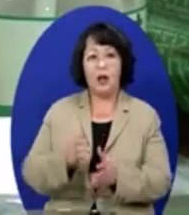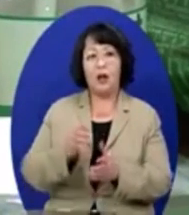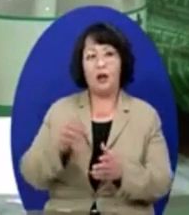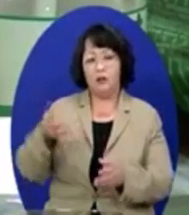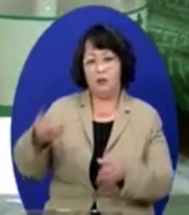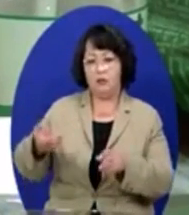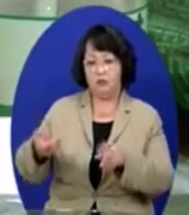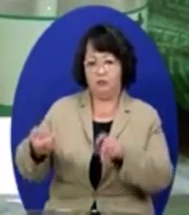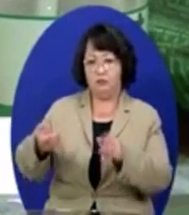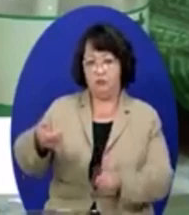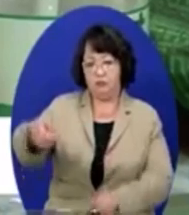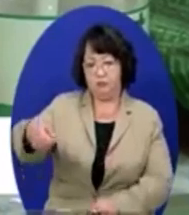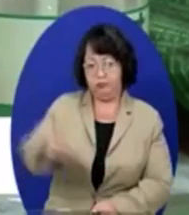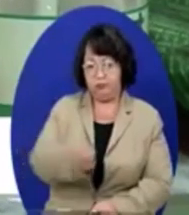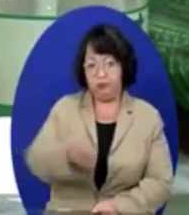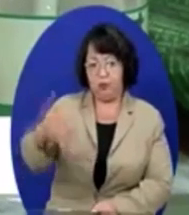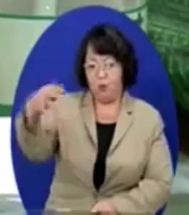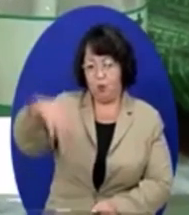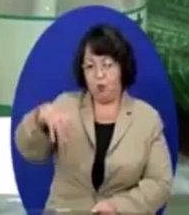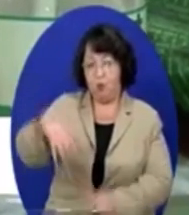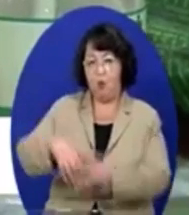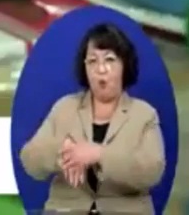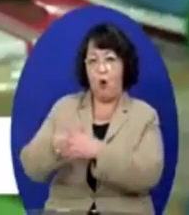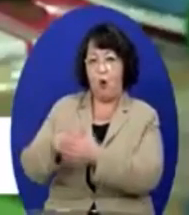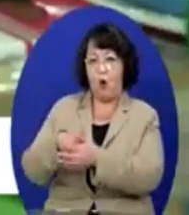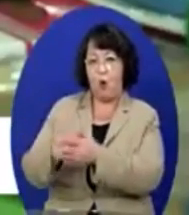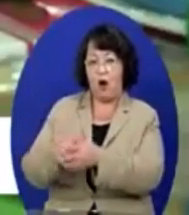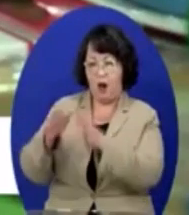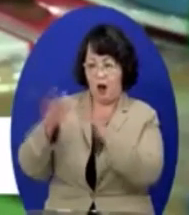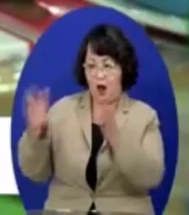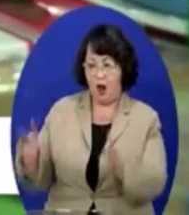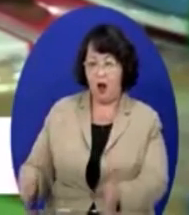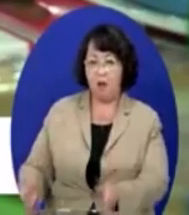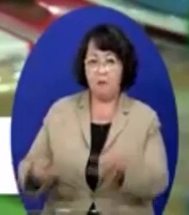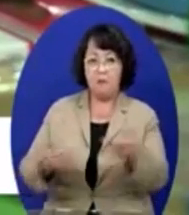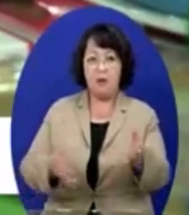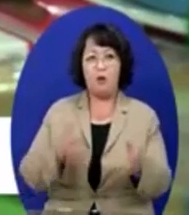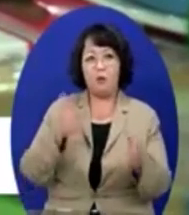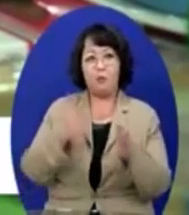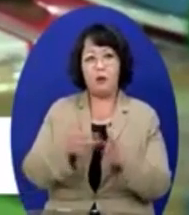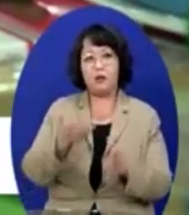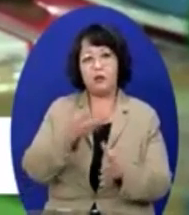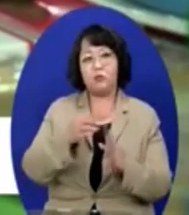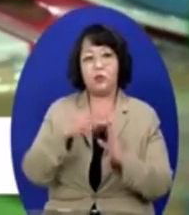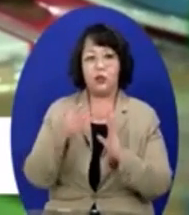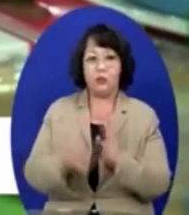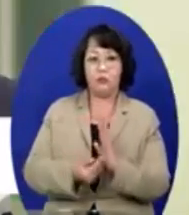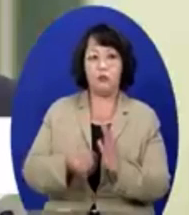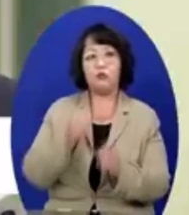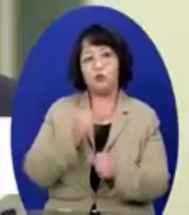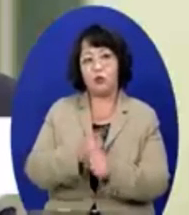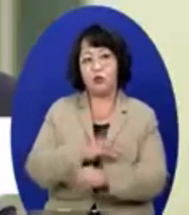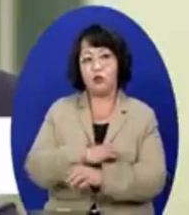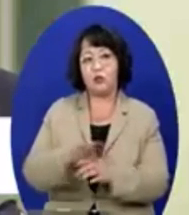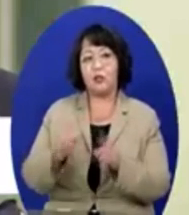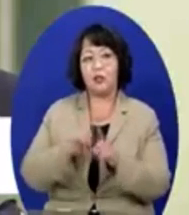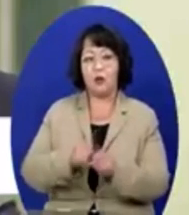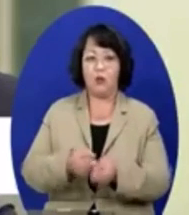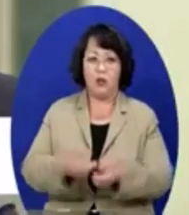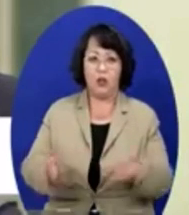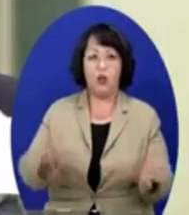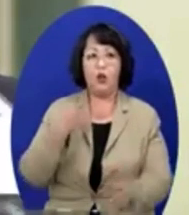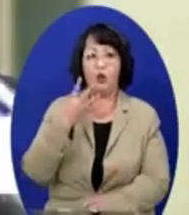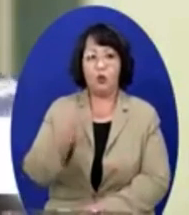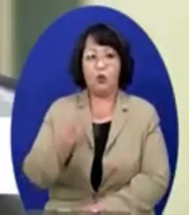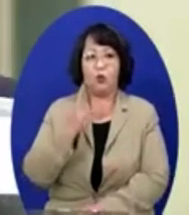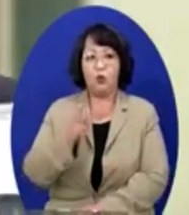угаалтаар тарааж өгч байгаа. Манай гэр бүл хөгжлийн хөтөлбөрийг 3,500 өрхөд хэрэгжүүлж байна. Дөрвөн контент бий